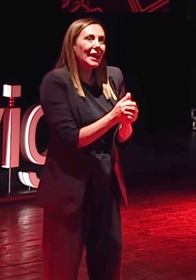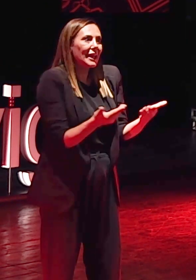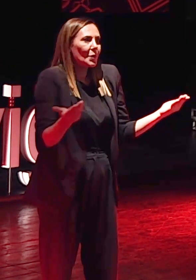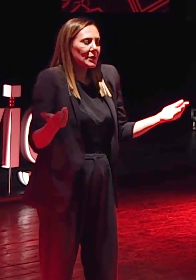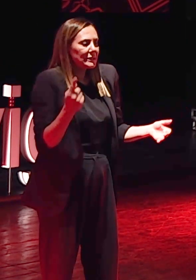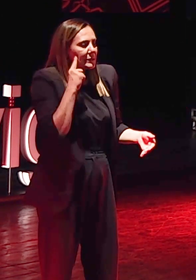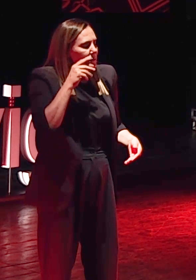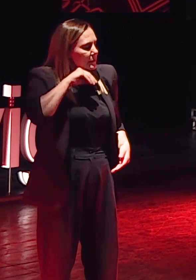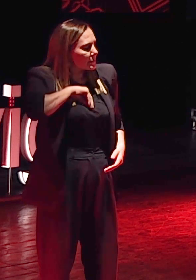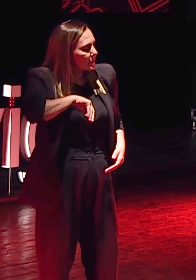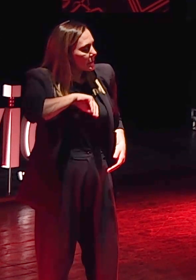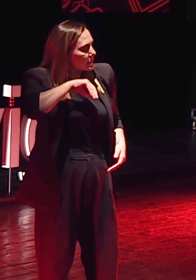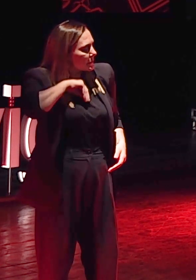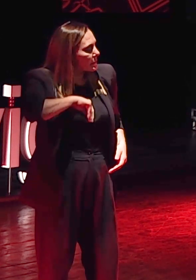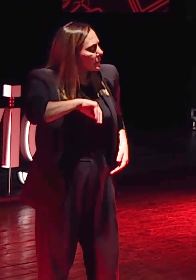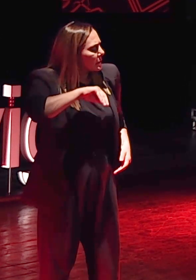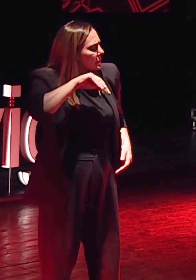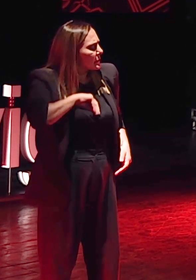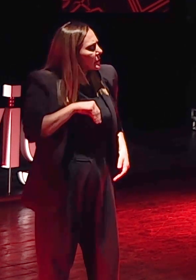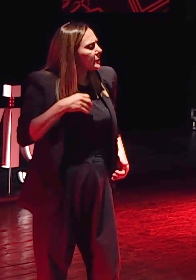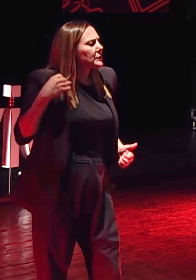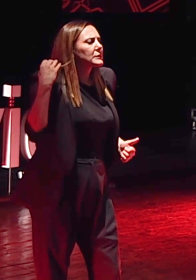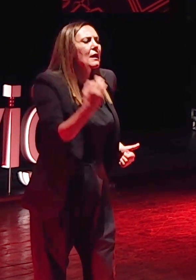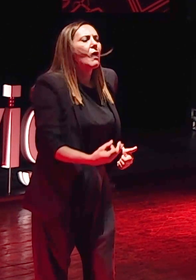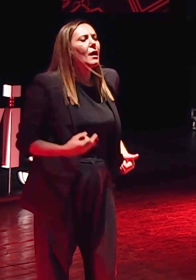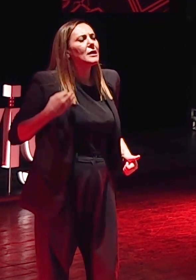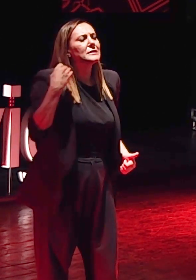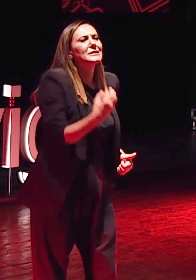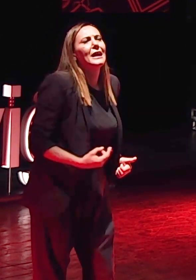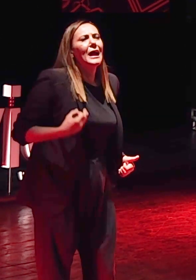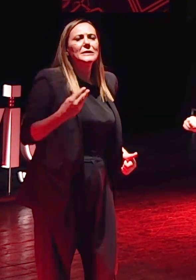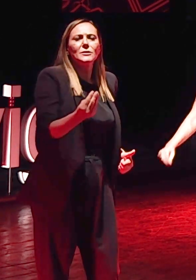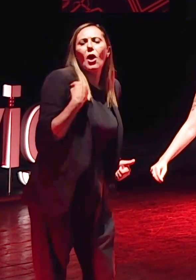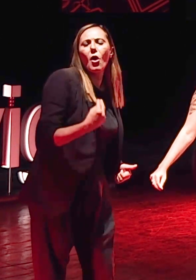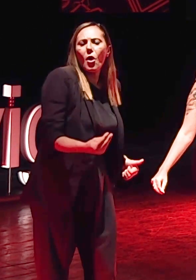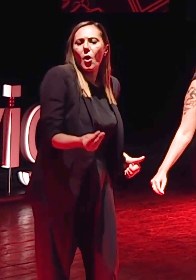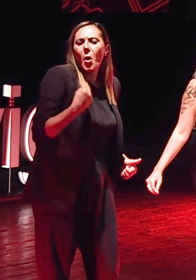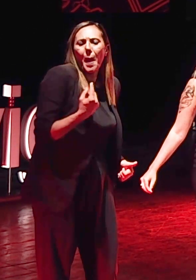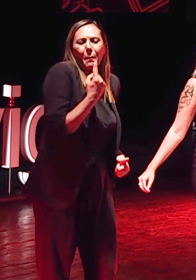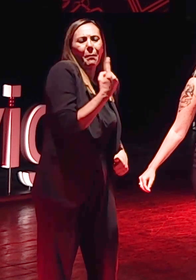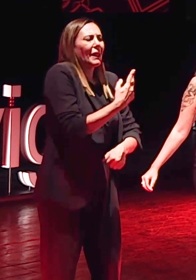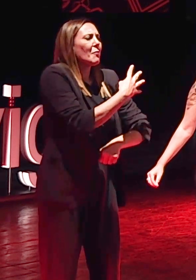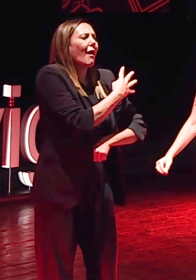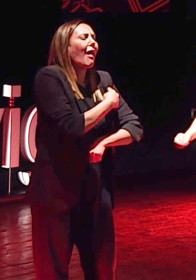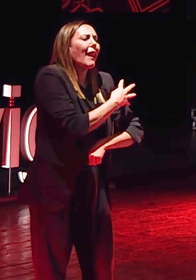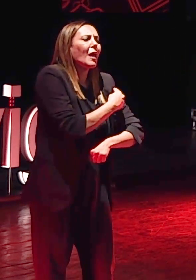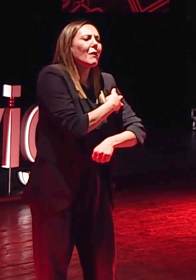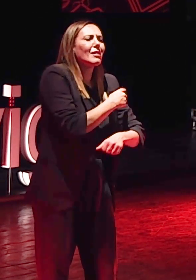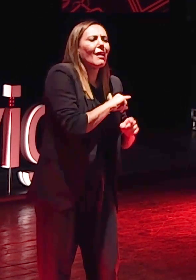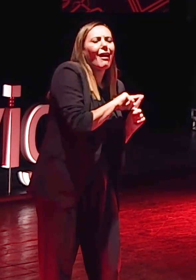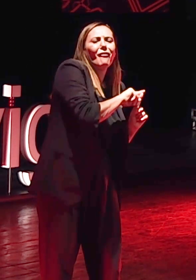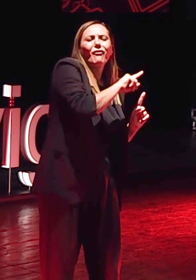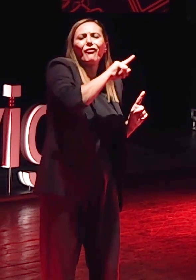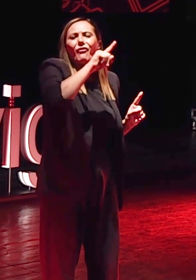dentro di me era sempre la stessa domanda che mi accompagnava Dalla prima elementare fino alla